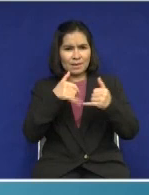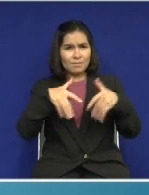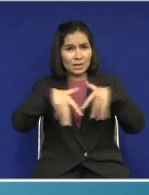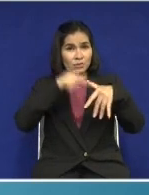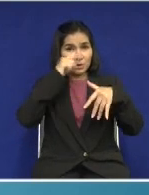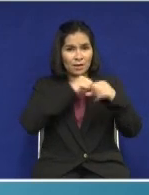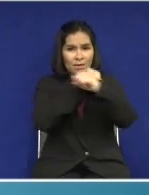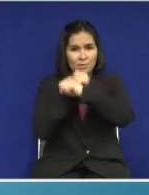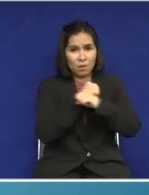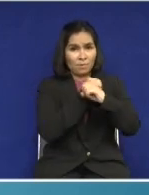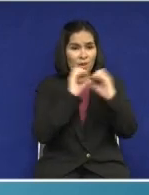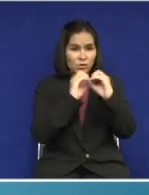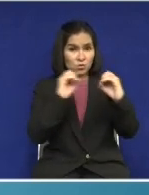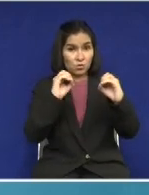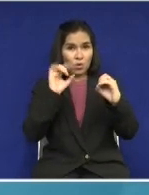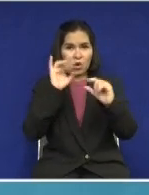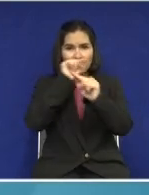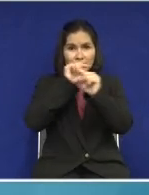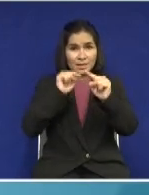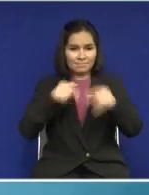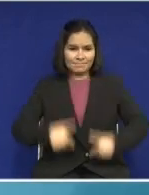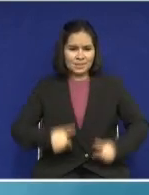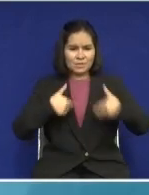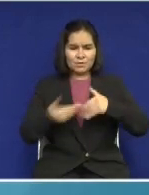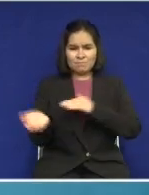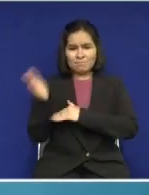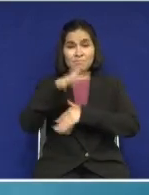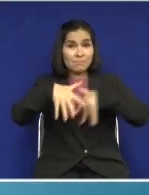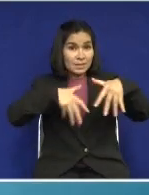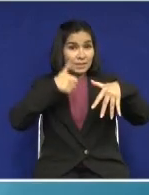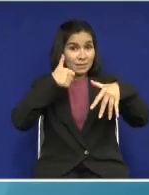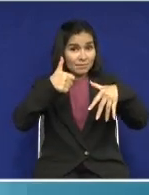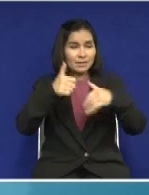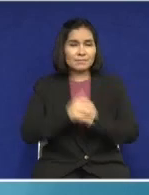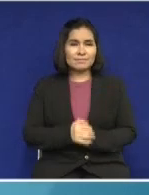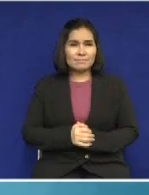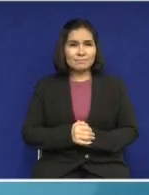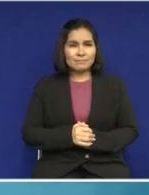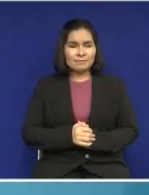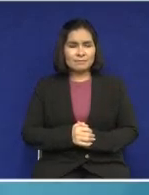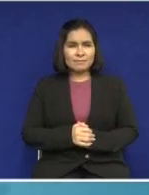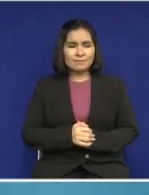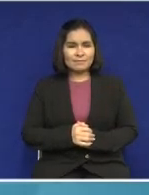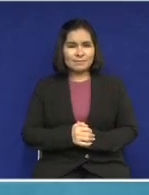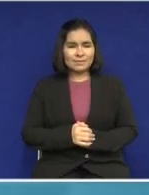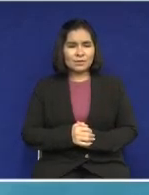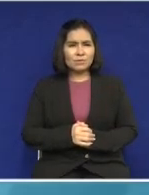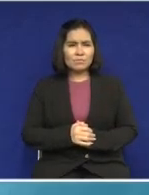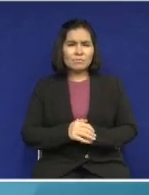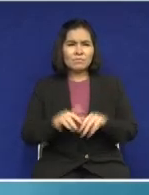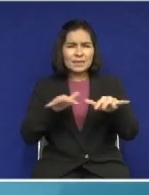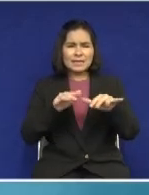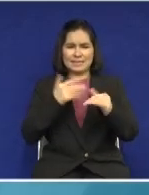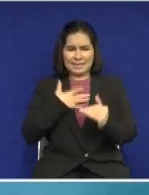อดเชื้อหรือยังสามารถกลับไปใช้ดำเนินชีวิตได้ตามปกติหรือยังขอตอบในทิศทางของการท